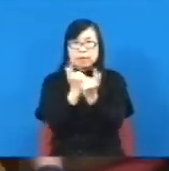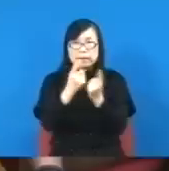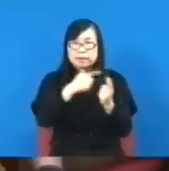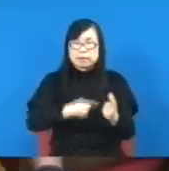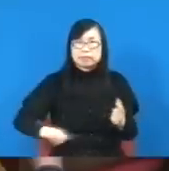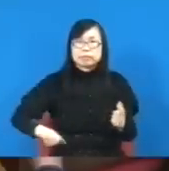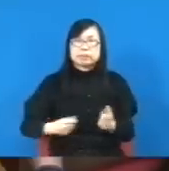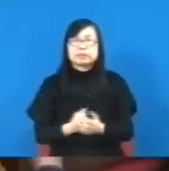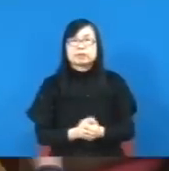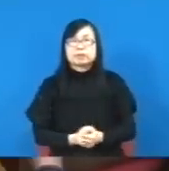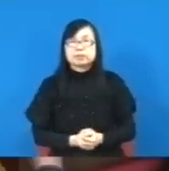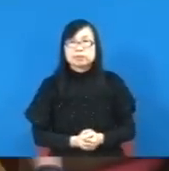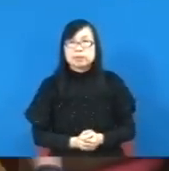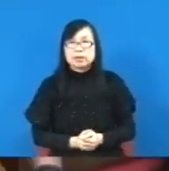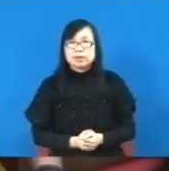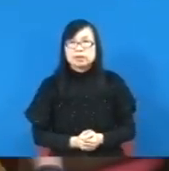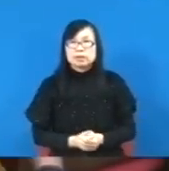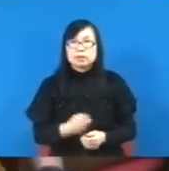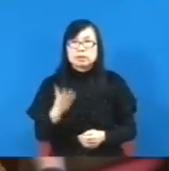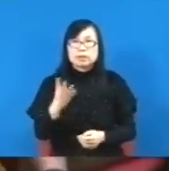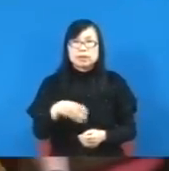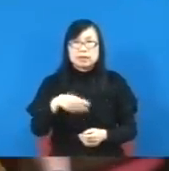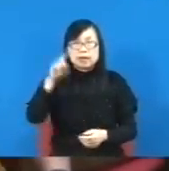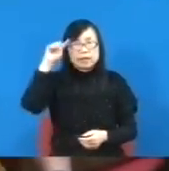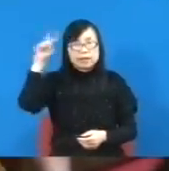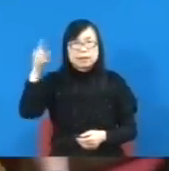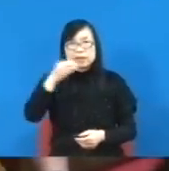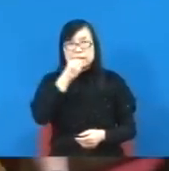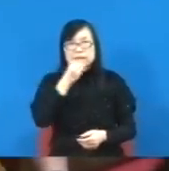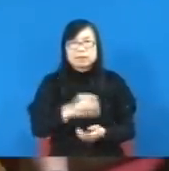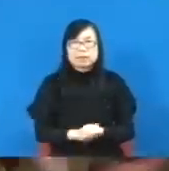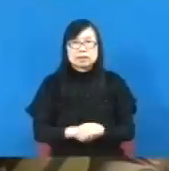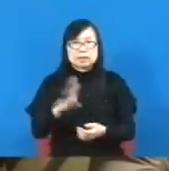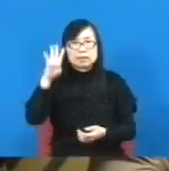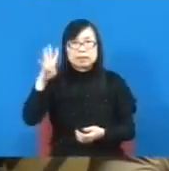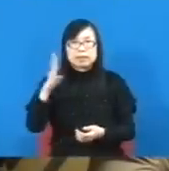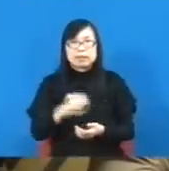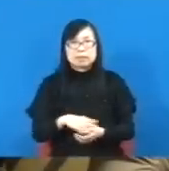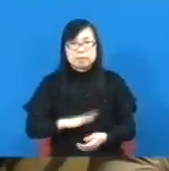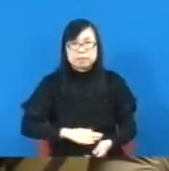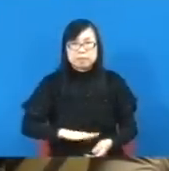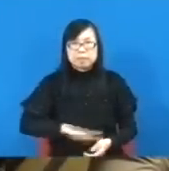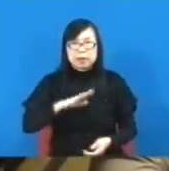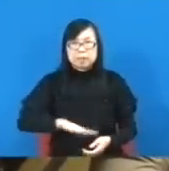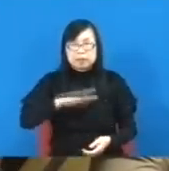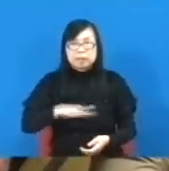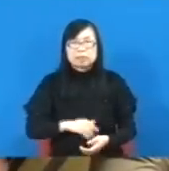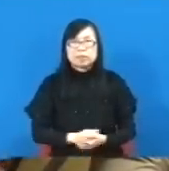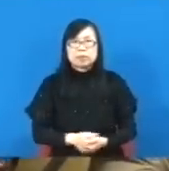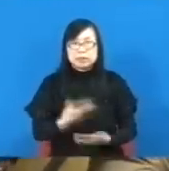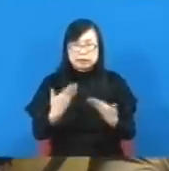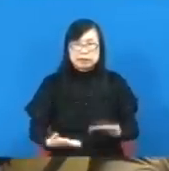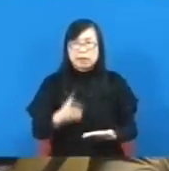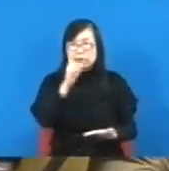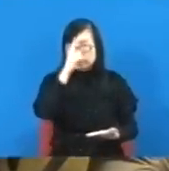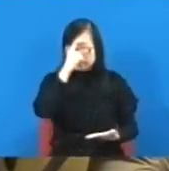做，你死唔死啊？一係食成四五餐。餐餐都肥豬肉，飽唔飽啊？所以嘅梁振英而家冇得